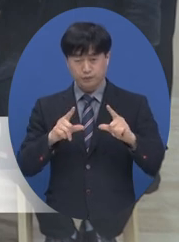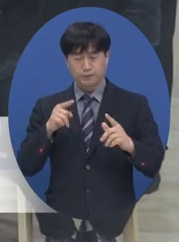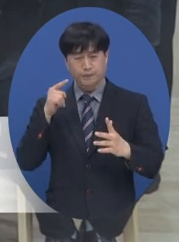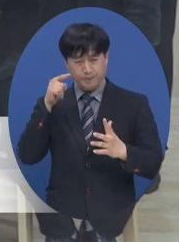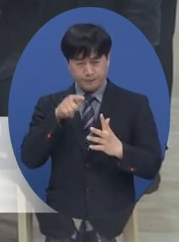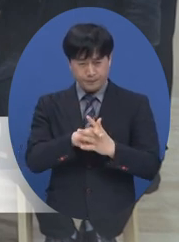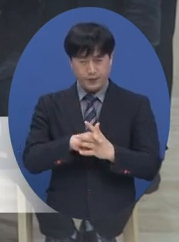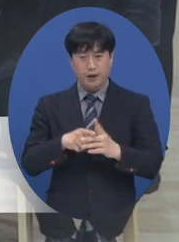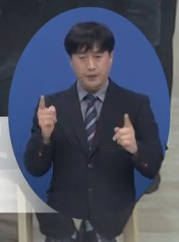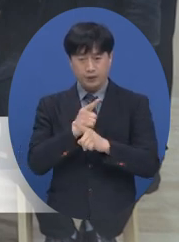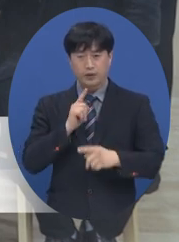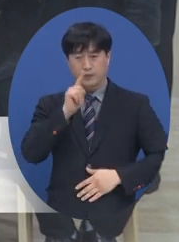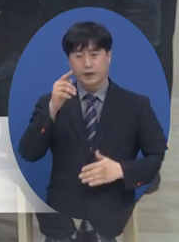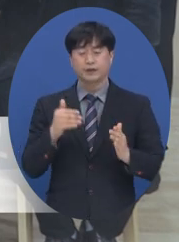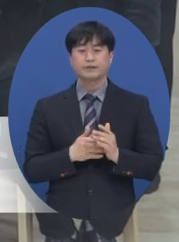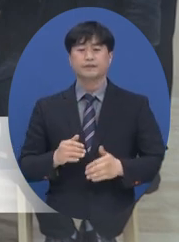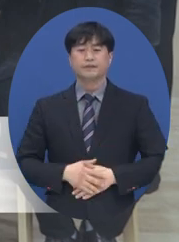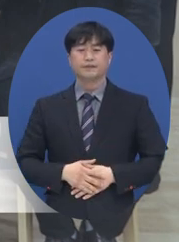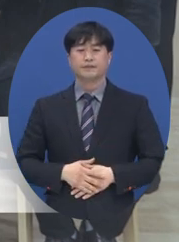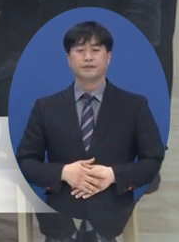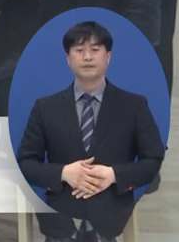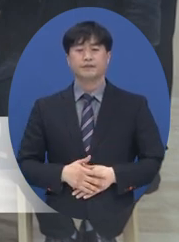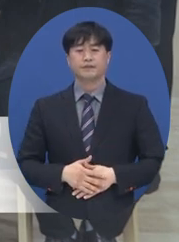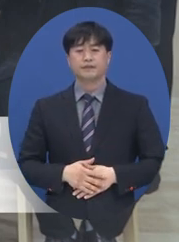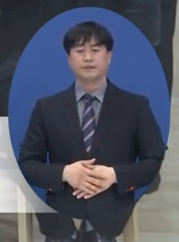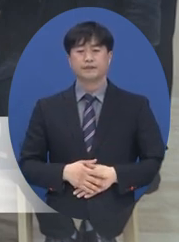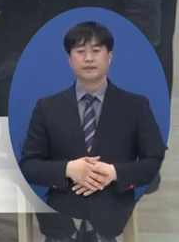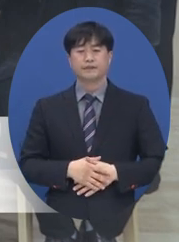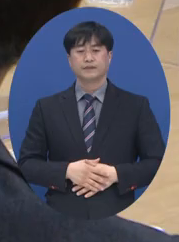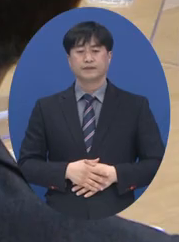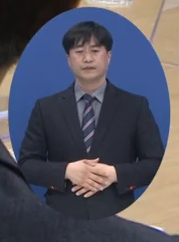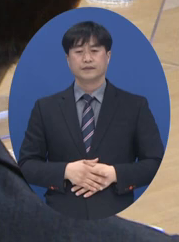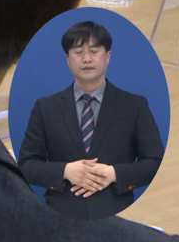개선하겠다고 밝혔습니다. 최창순 기자가 보도합니다.